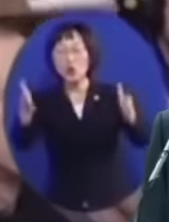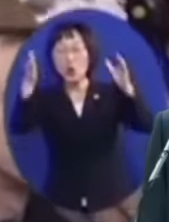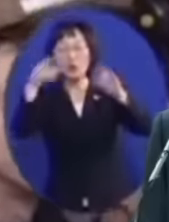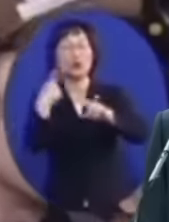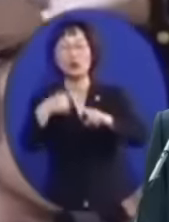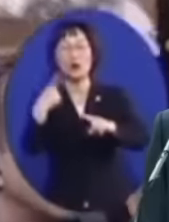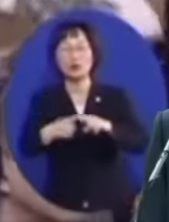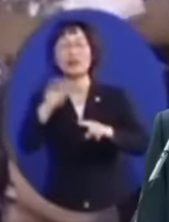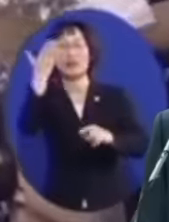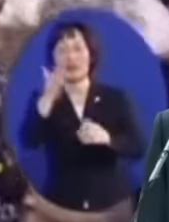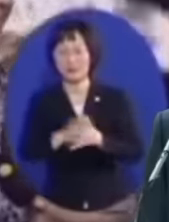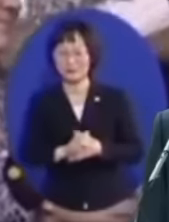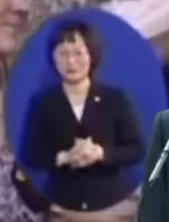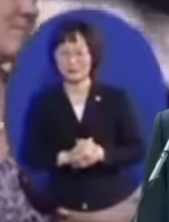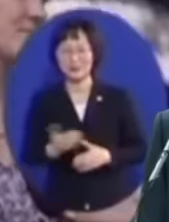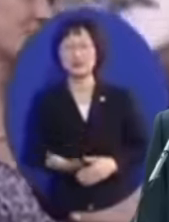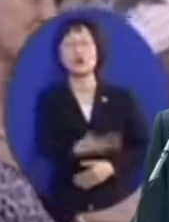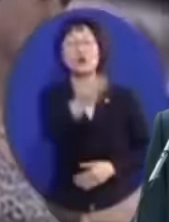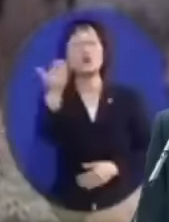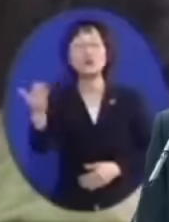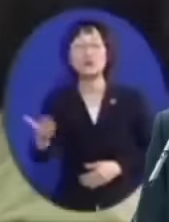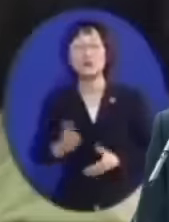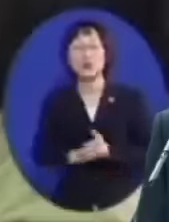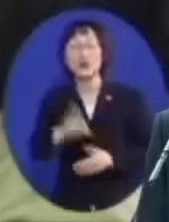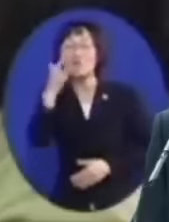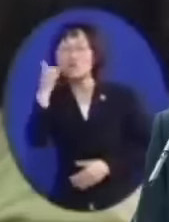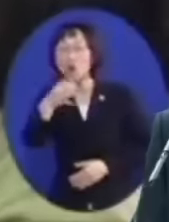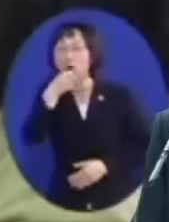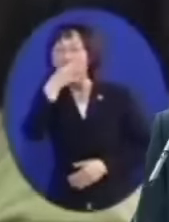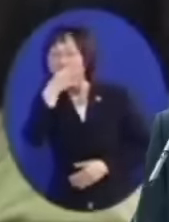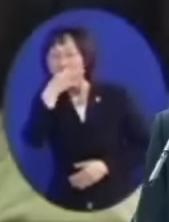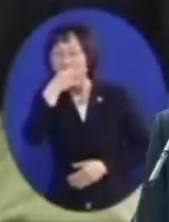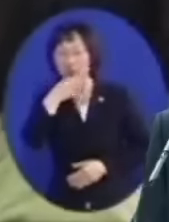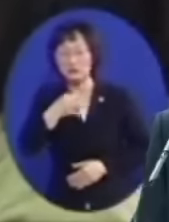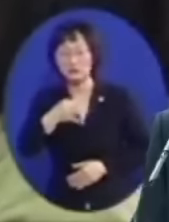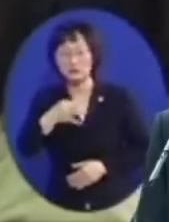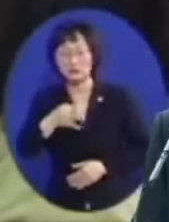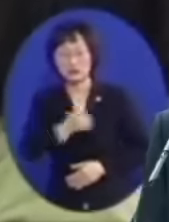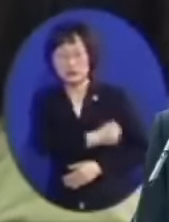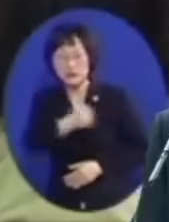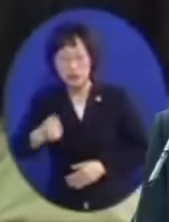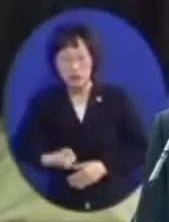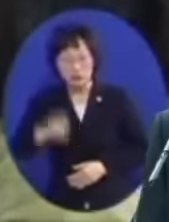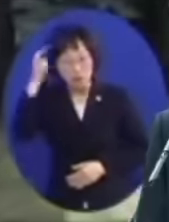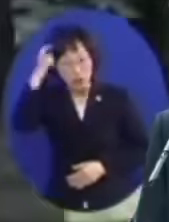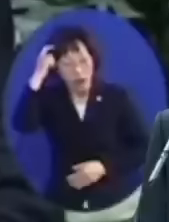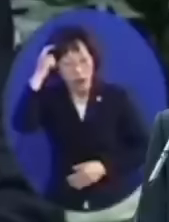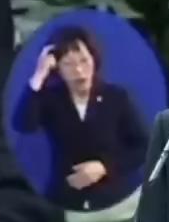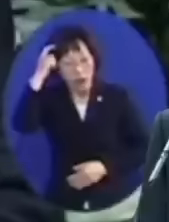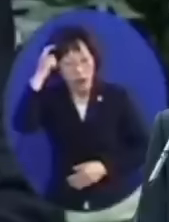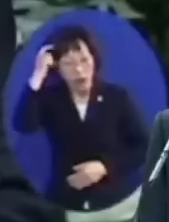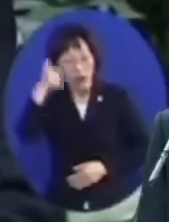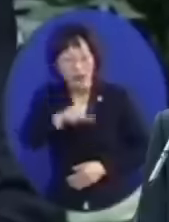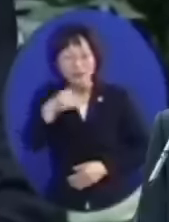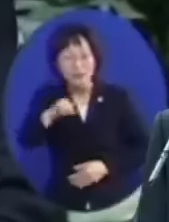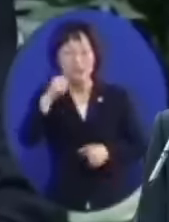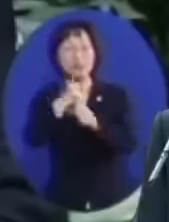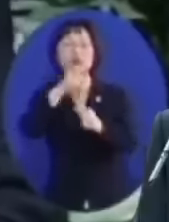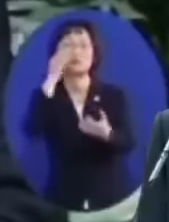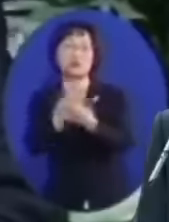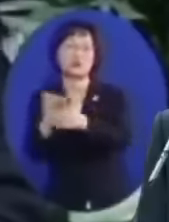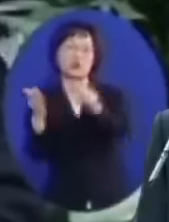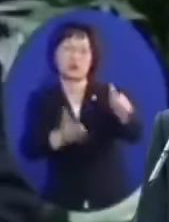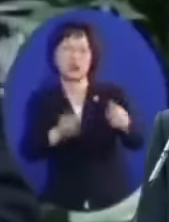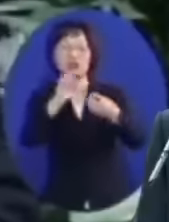아무것도 안 돼요. 여러분 부모의 욕심의 희생물로 어린아이들을 만들어서는 안 되는 것입니다.